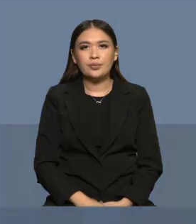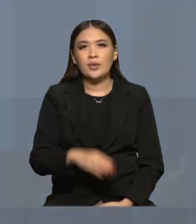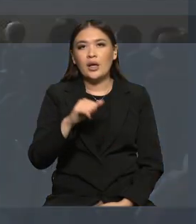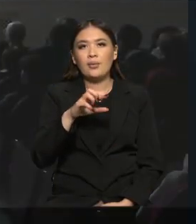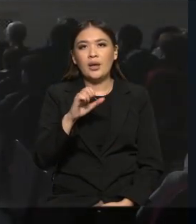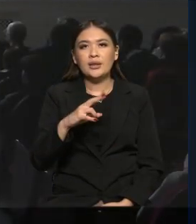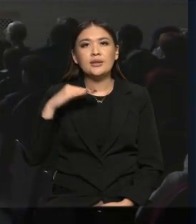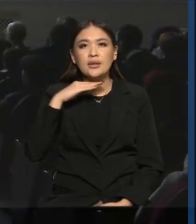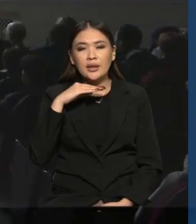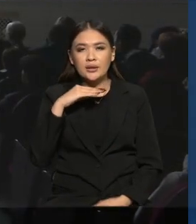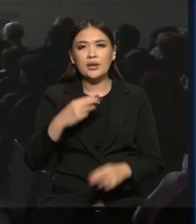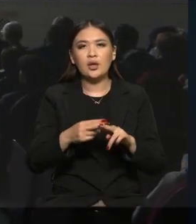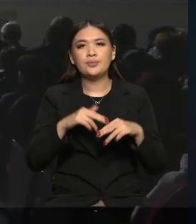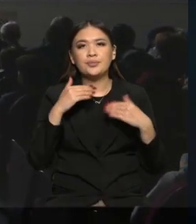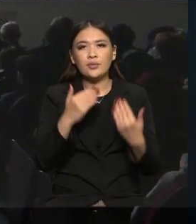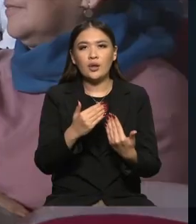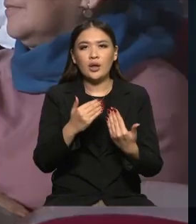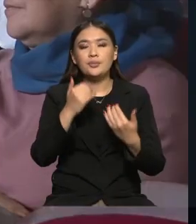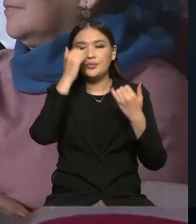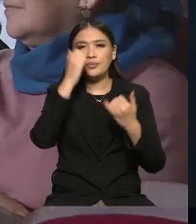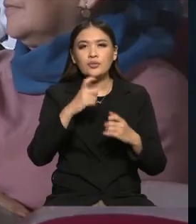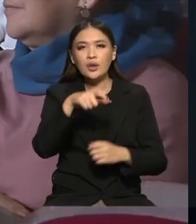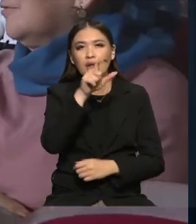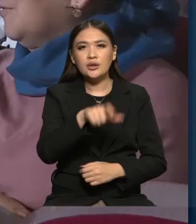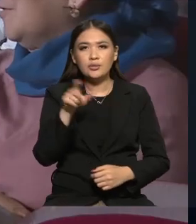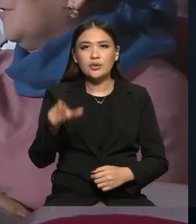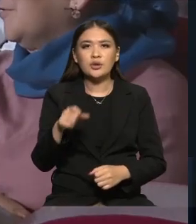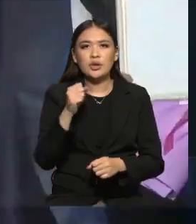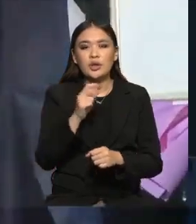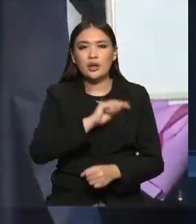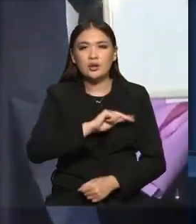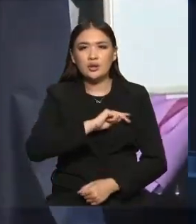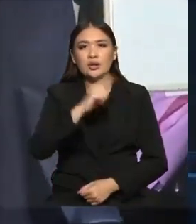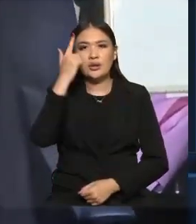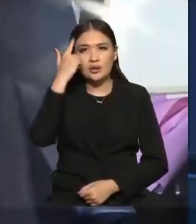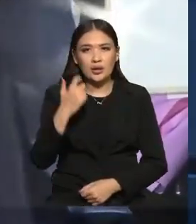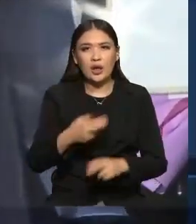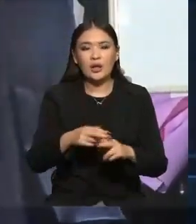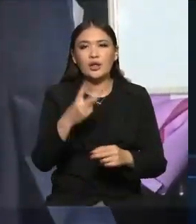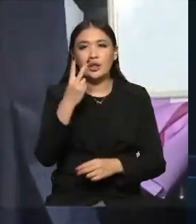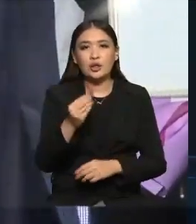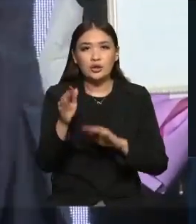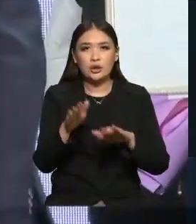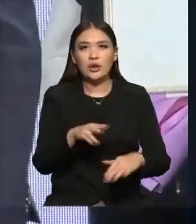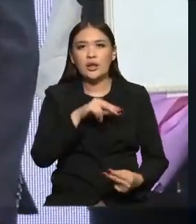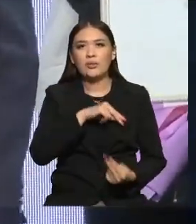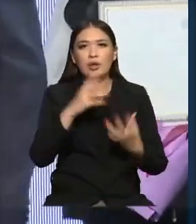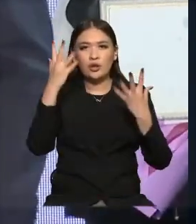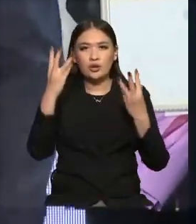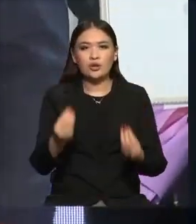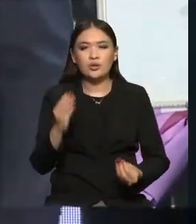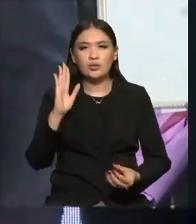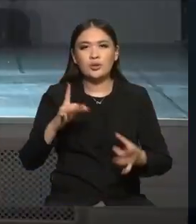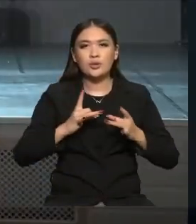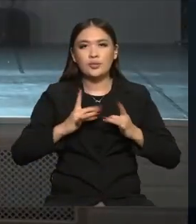Табан ет маңдай тердің қадырын қарапайым жұмысшыдан артық ешкім білмес. Енді екі күннен кейін еліміз еңбек күнін атап